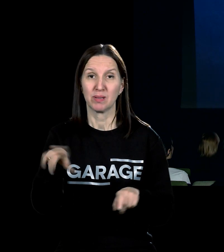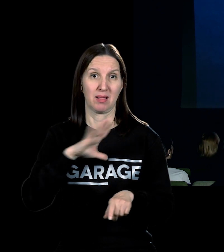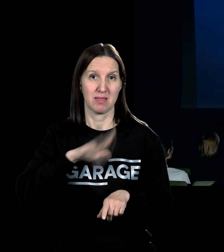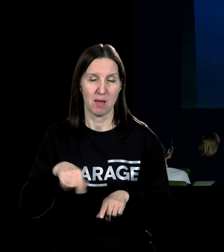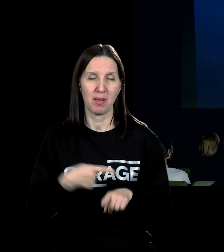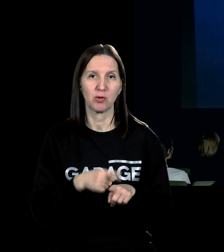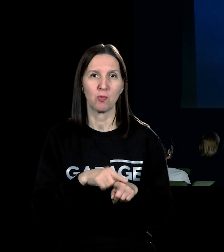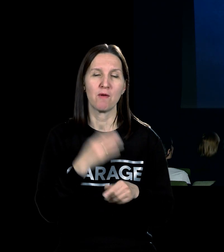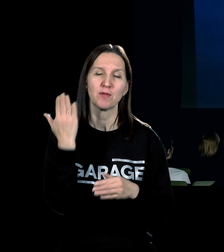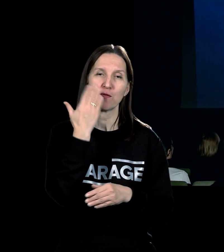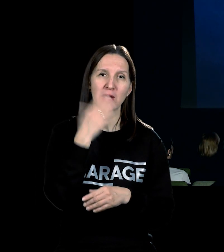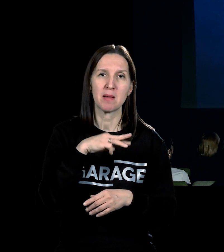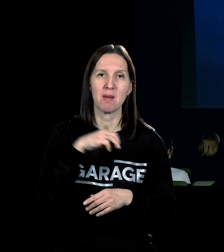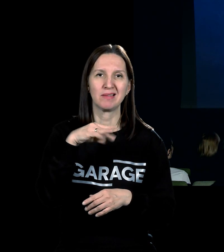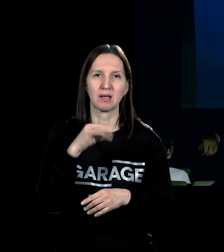«Матрицы».